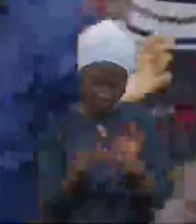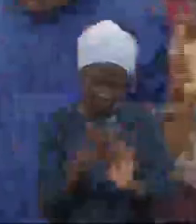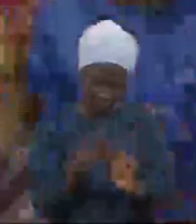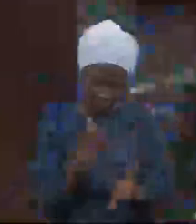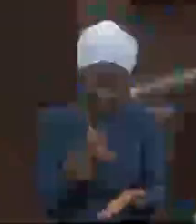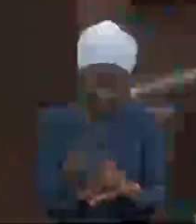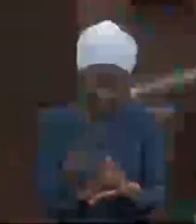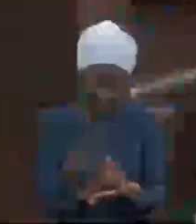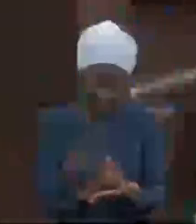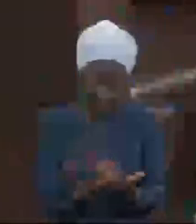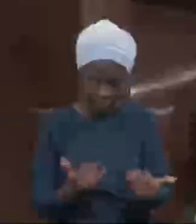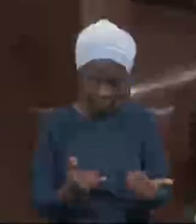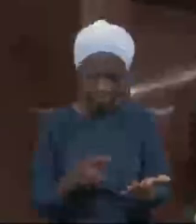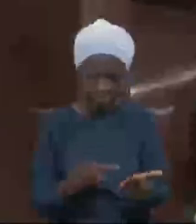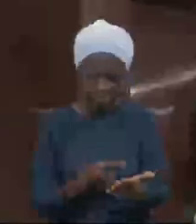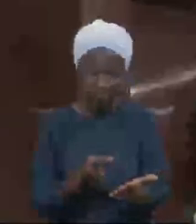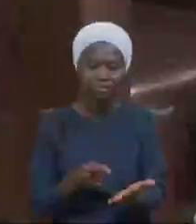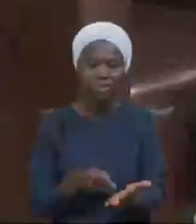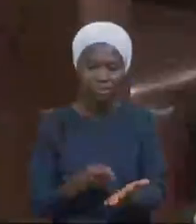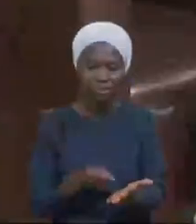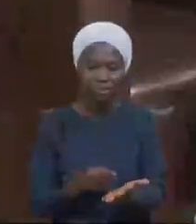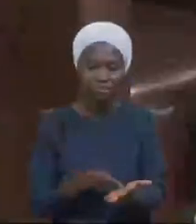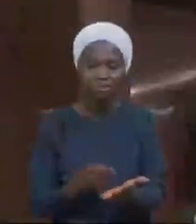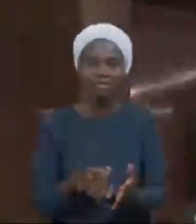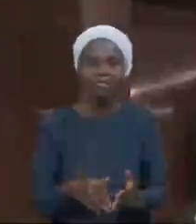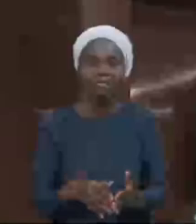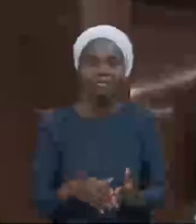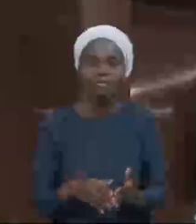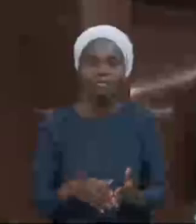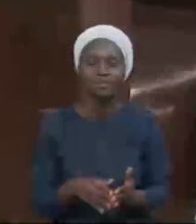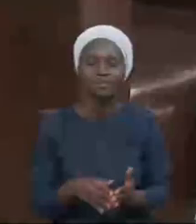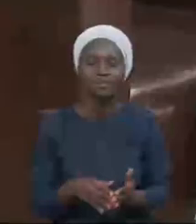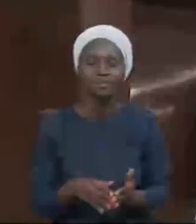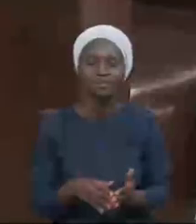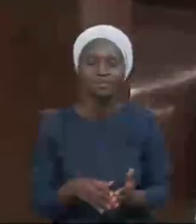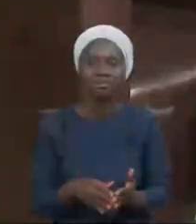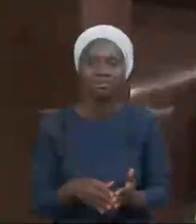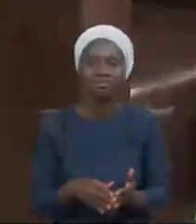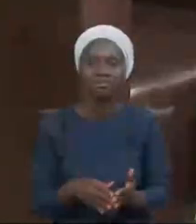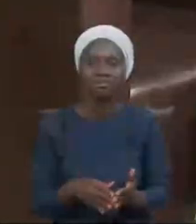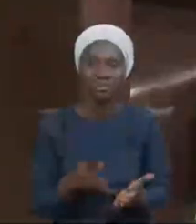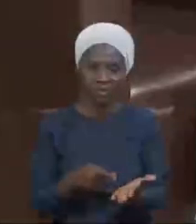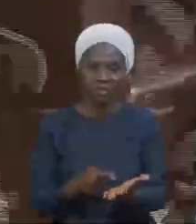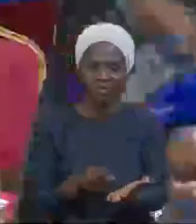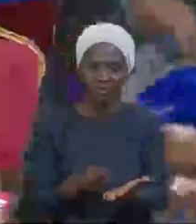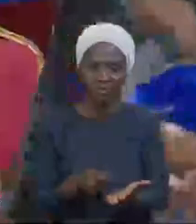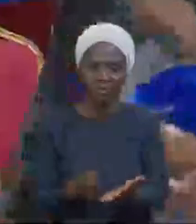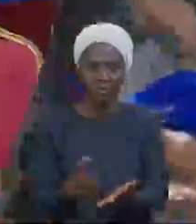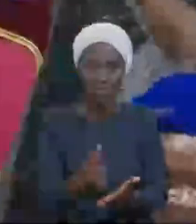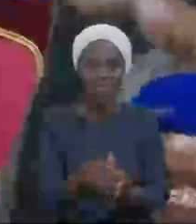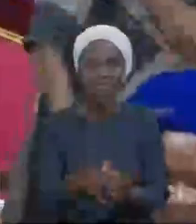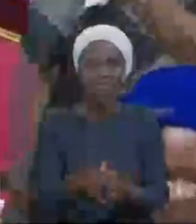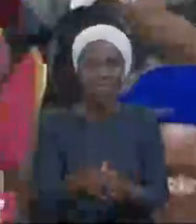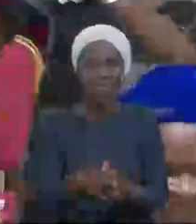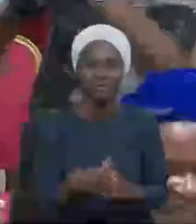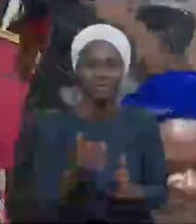Examine-toi, examine-toi, c'est fait. Le cancer, la tuberculose, tout ce qui était là,